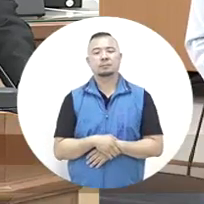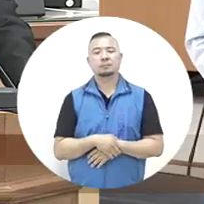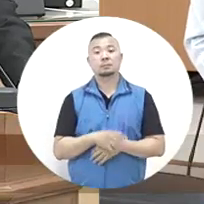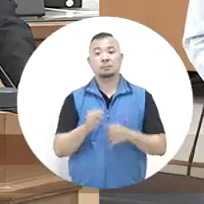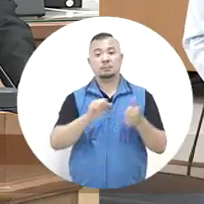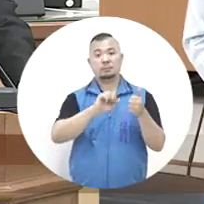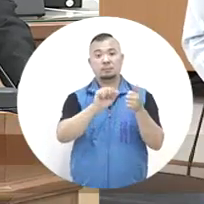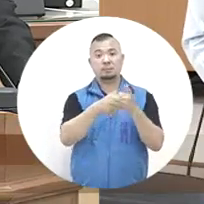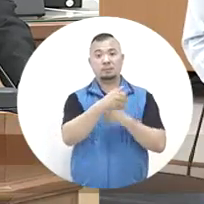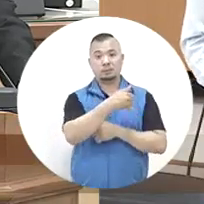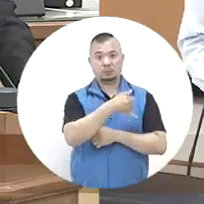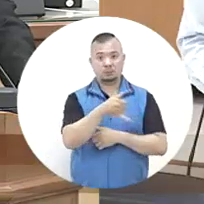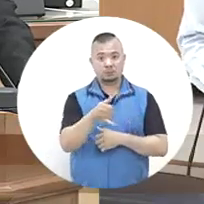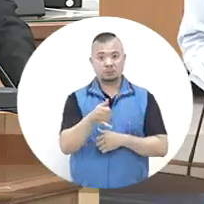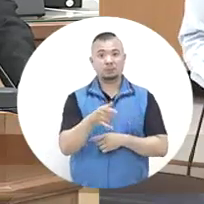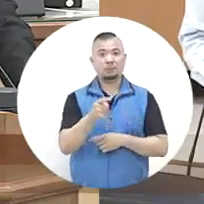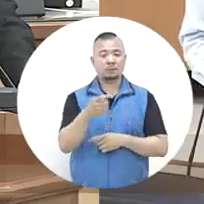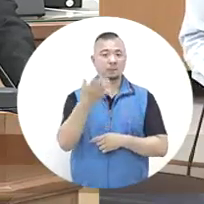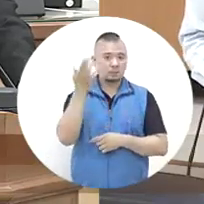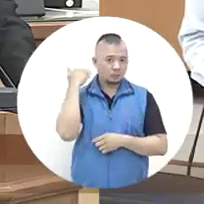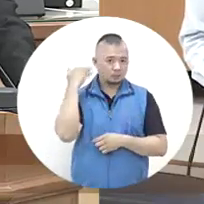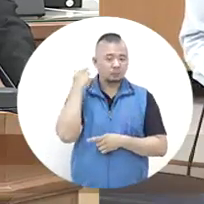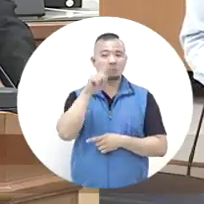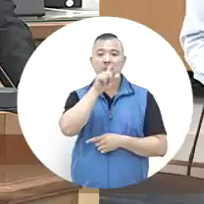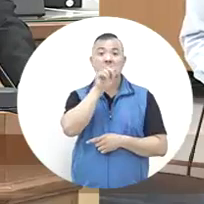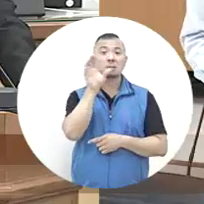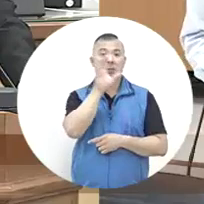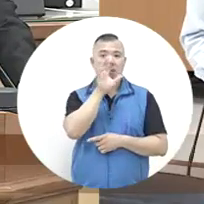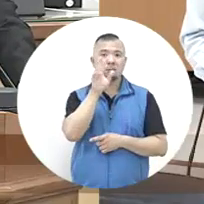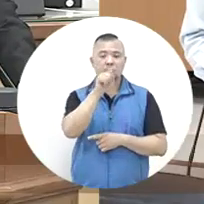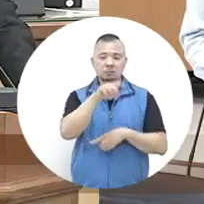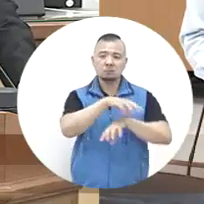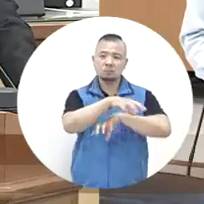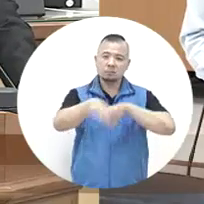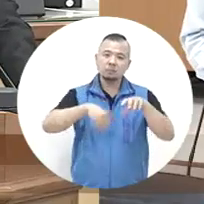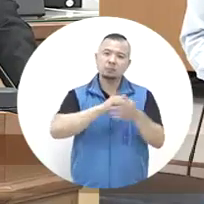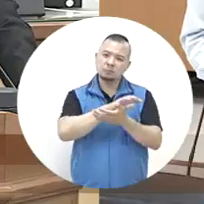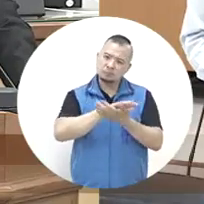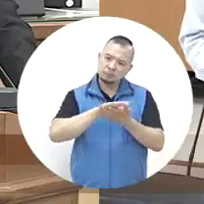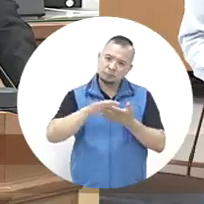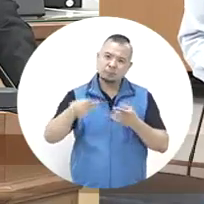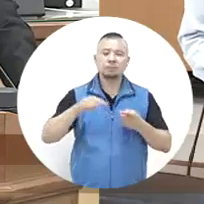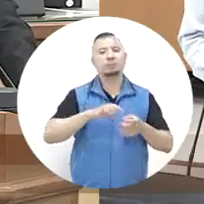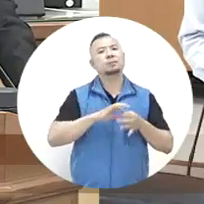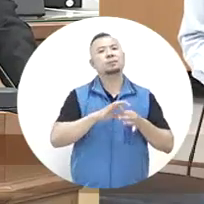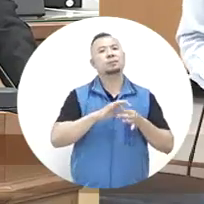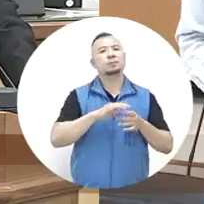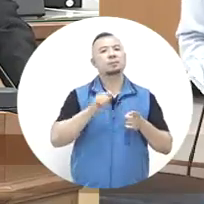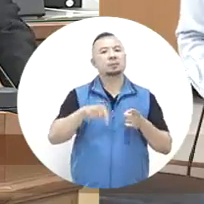非常关心英歌的清洁环境，所以20几年你